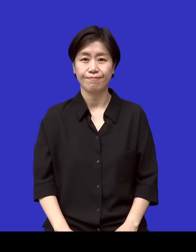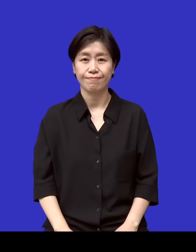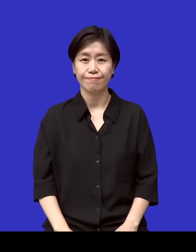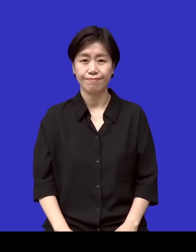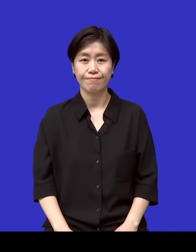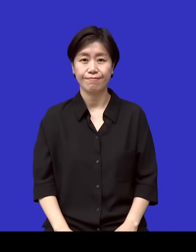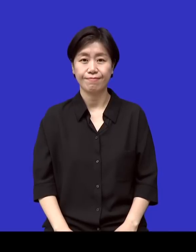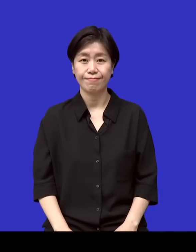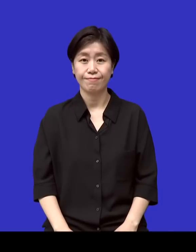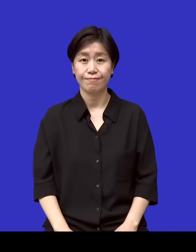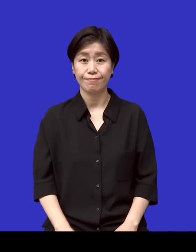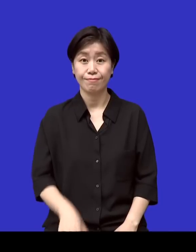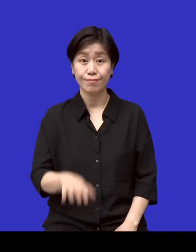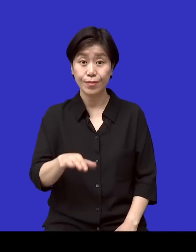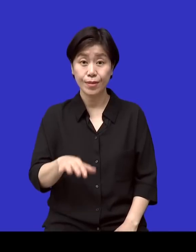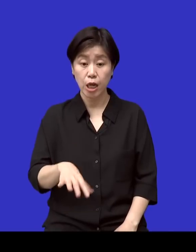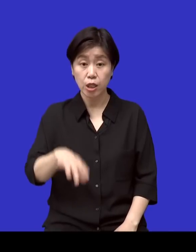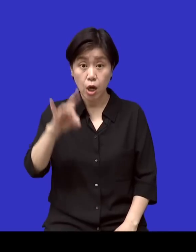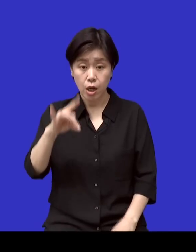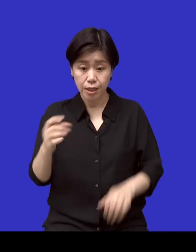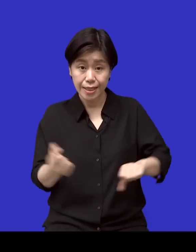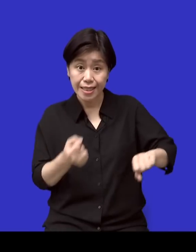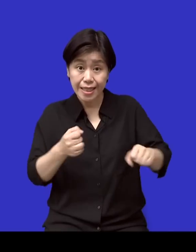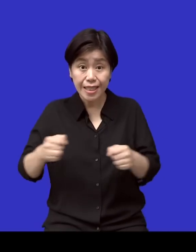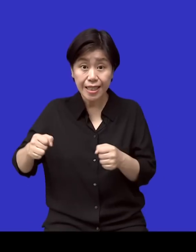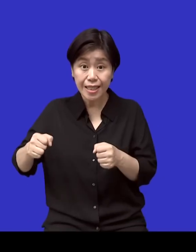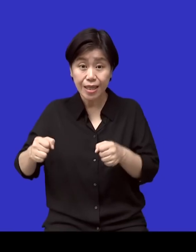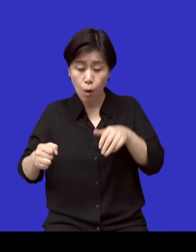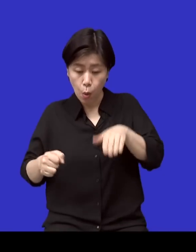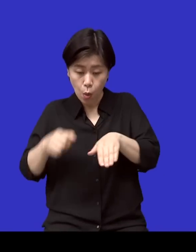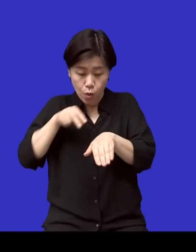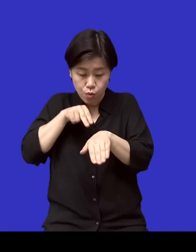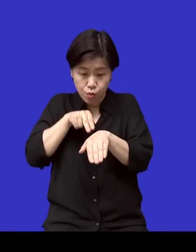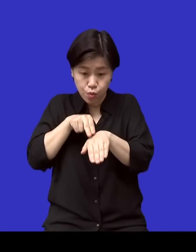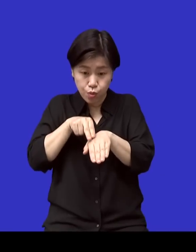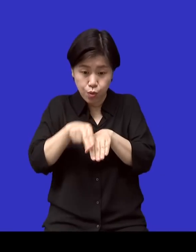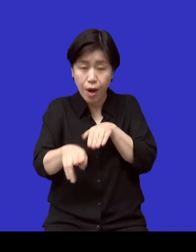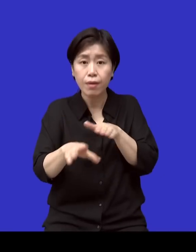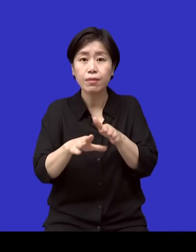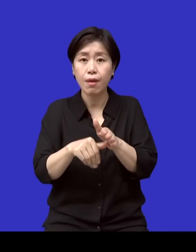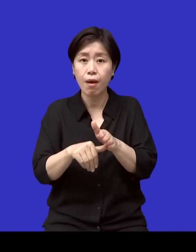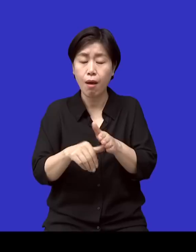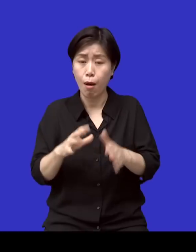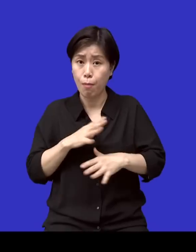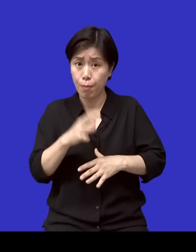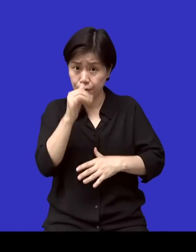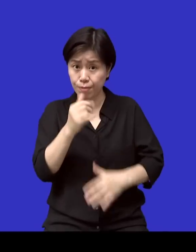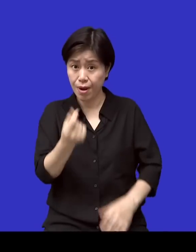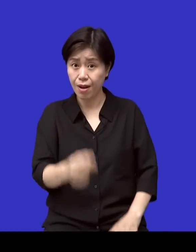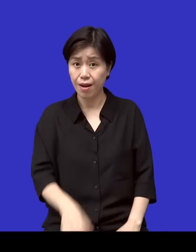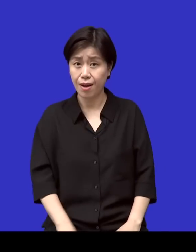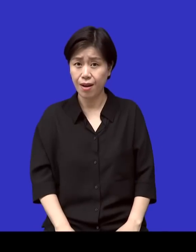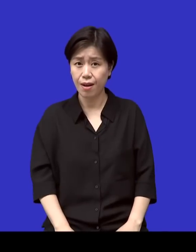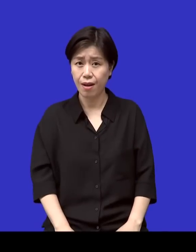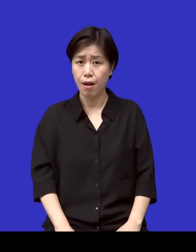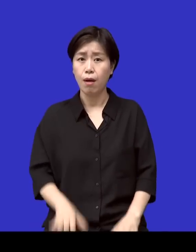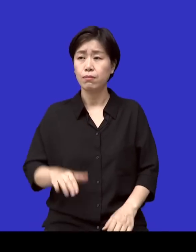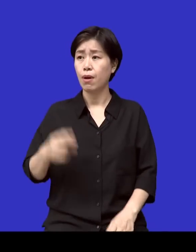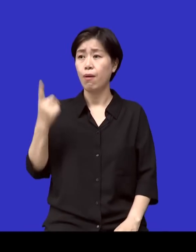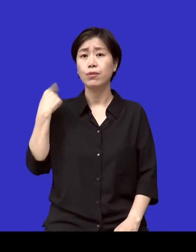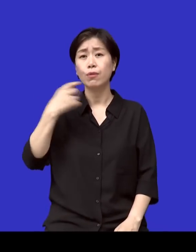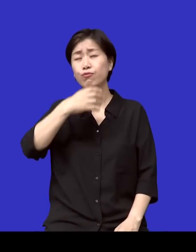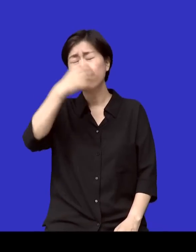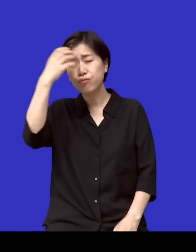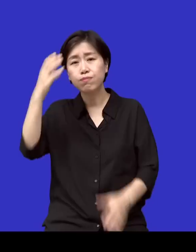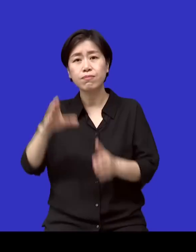보니까 스키 우리 처음 탈 때도 이 공포감, 경사진. 그러고 보니까 저 어젯밤 꿈에 우리 김소희 선수 이 내용을 읽고 자서 그런지 어제